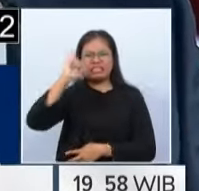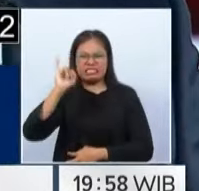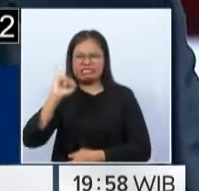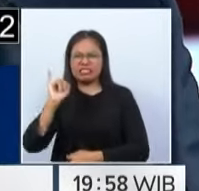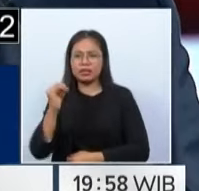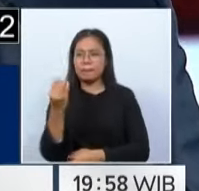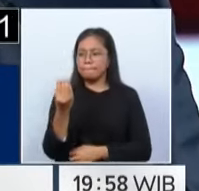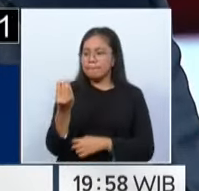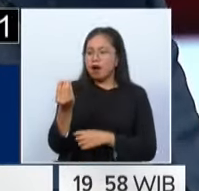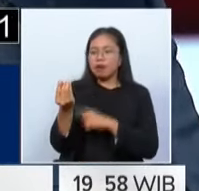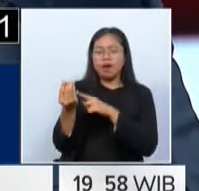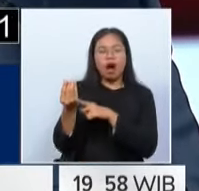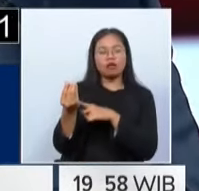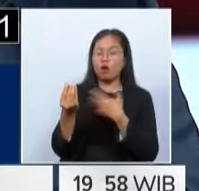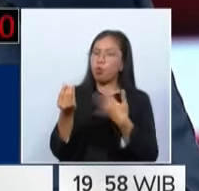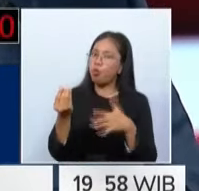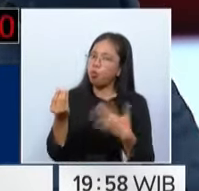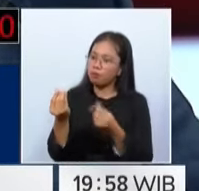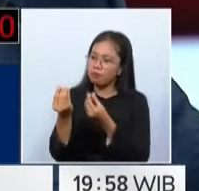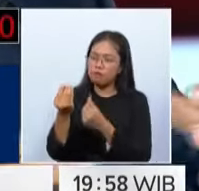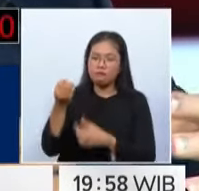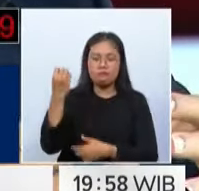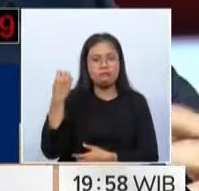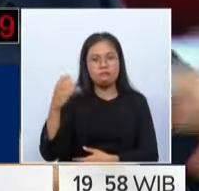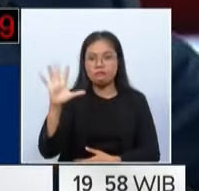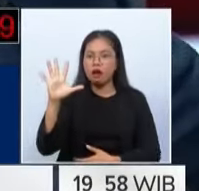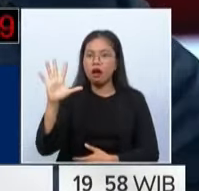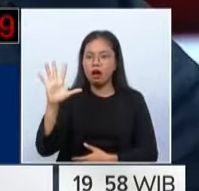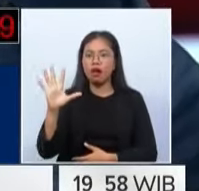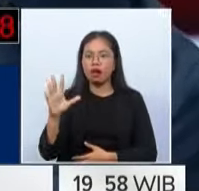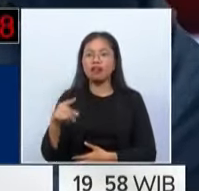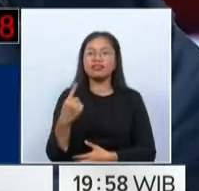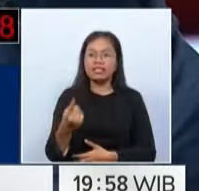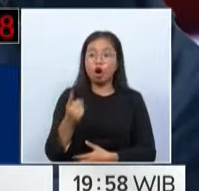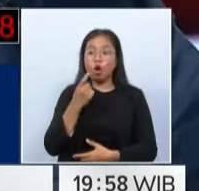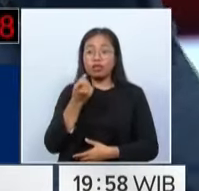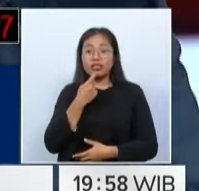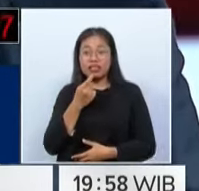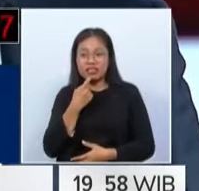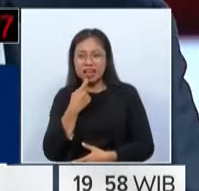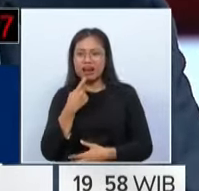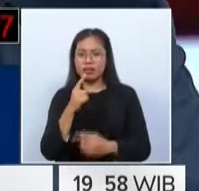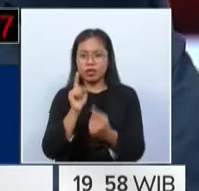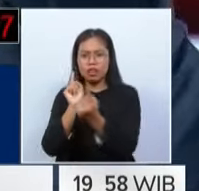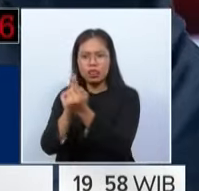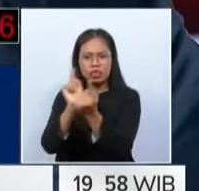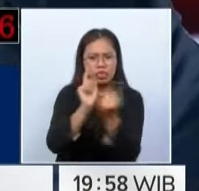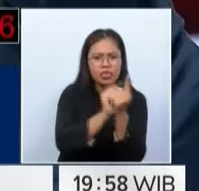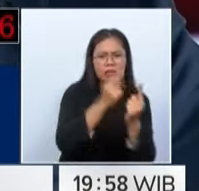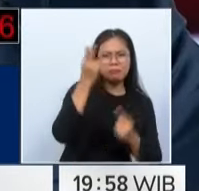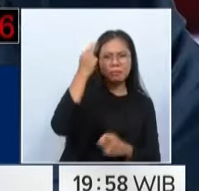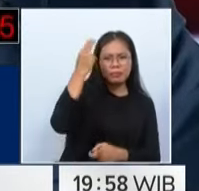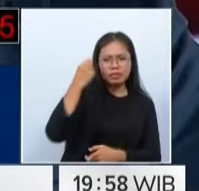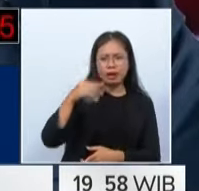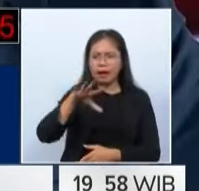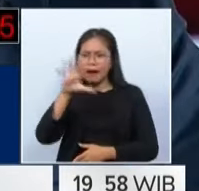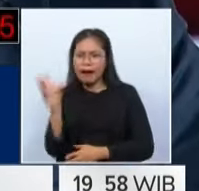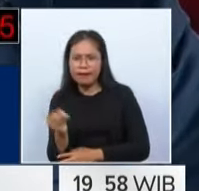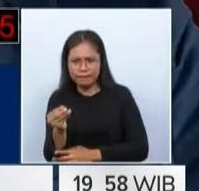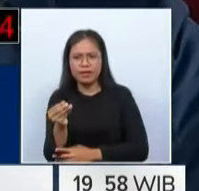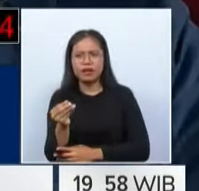krisis itu tinggi sekali dan ketika kita bicara dengan selatan-selatan Yuk kita bicara dengan Utara Bagaimana